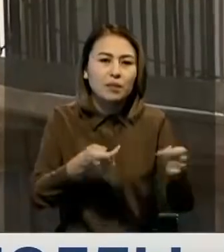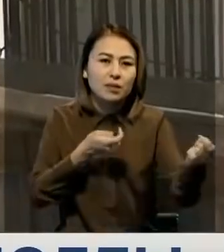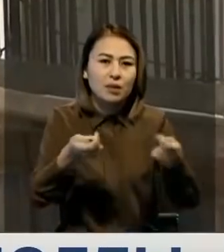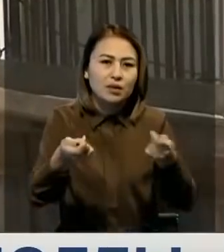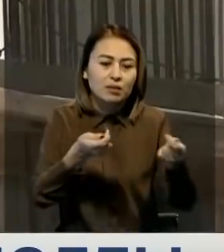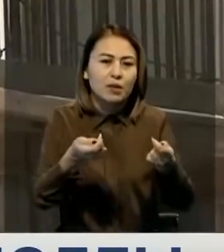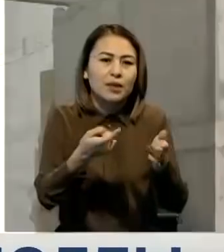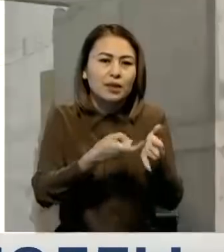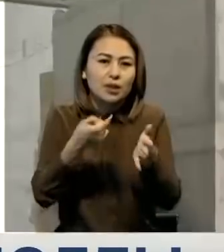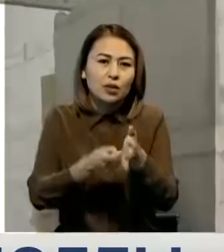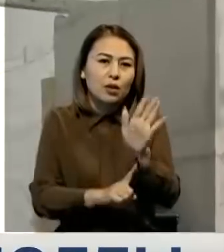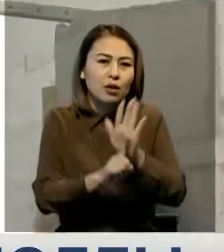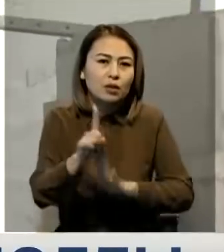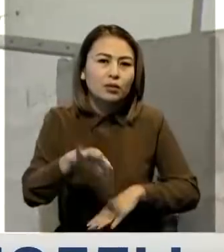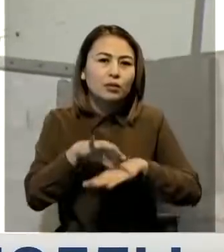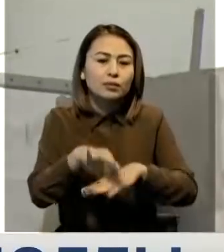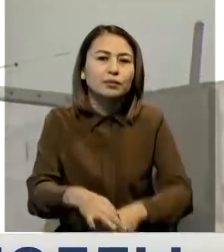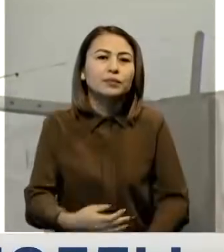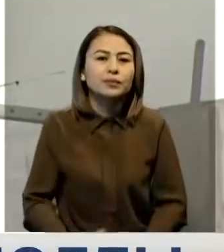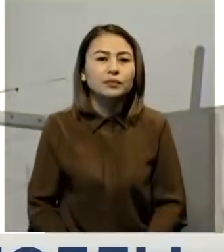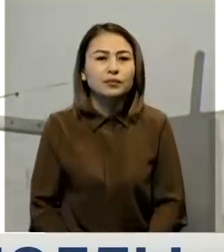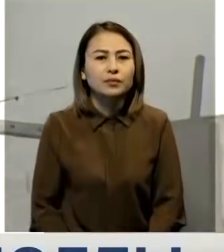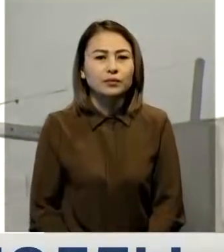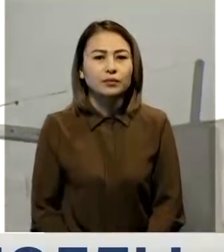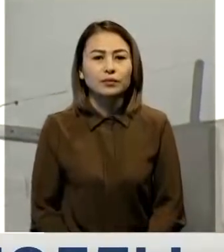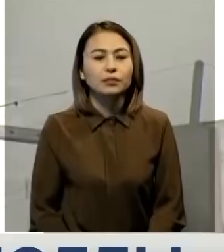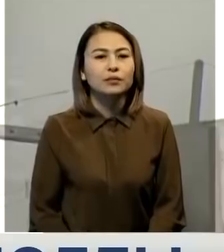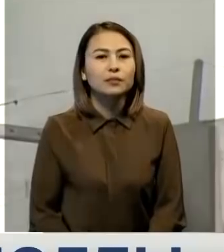полиция басқармасының мамандары тергеу амалдарын жүргізіп жатыр.